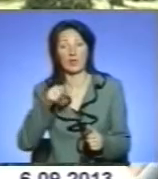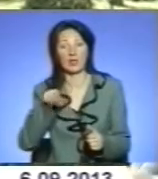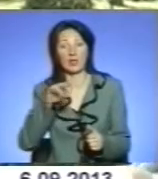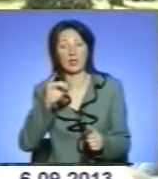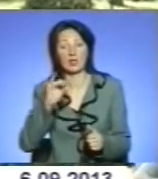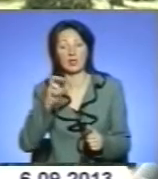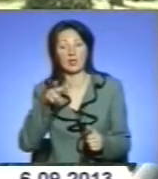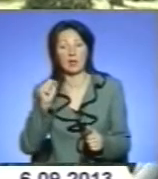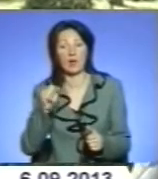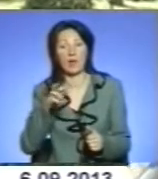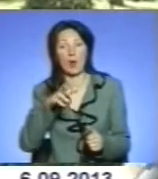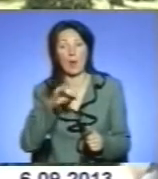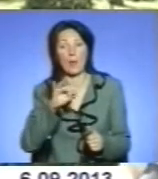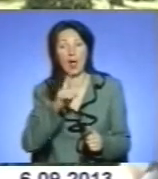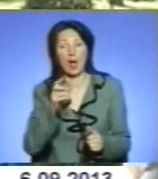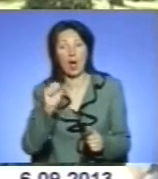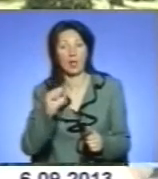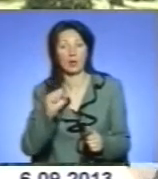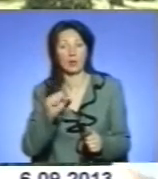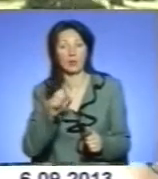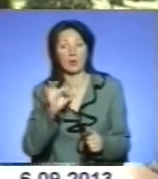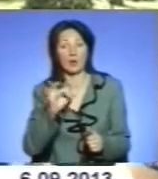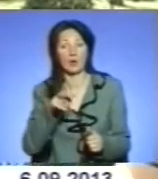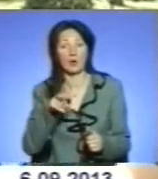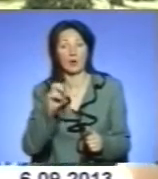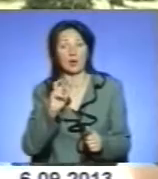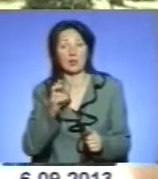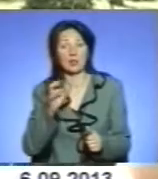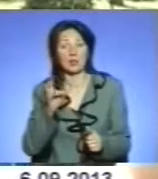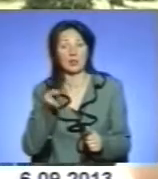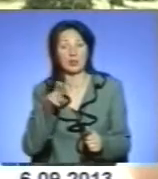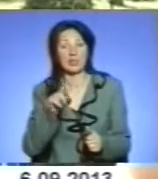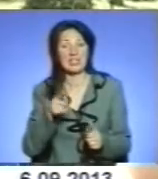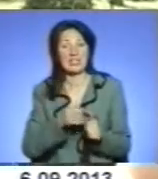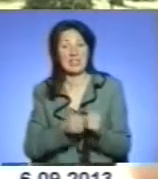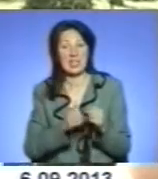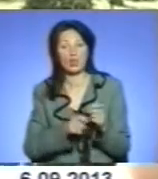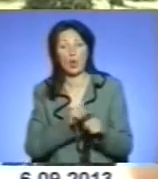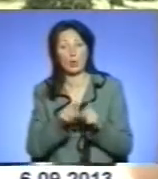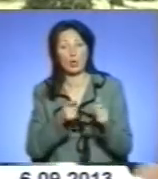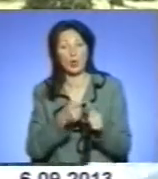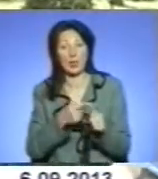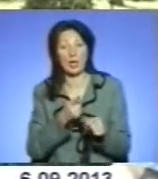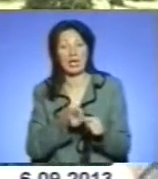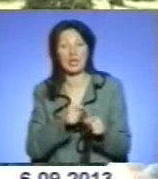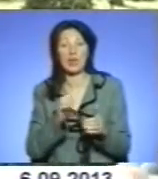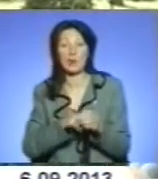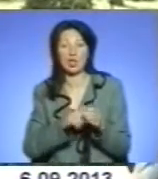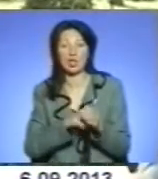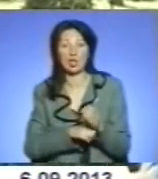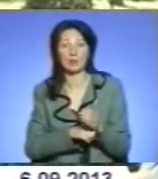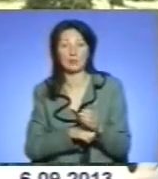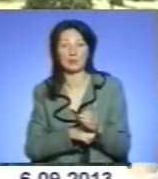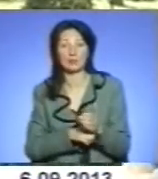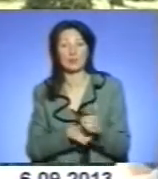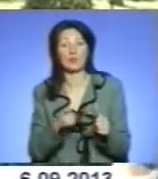Михайло, Назар, Олександр так само. Чи часто змінюють імена і ну, які причини?